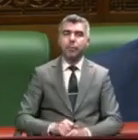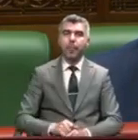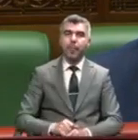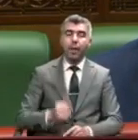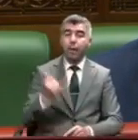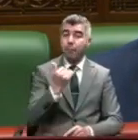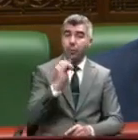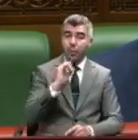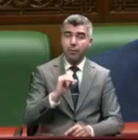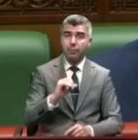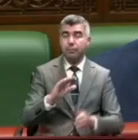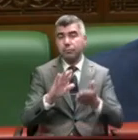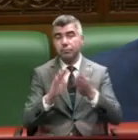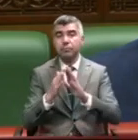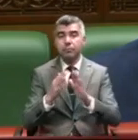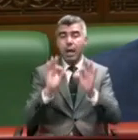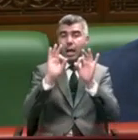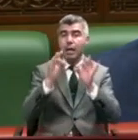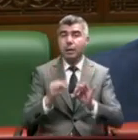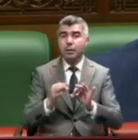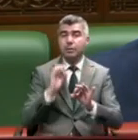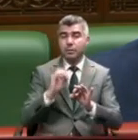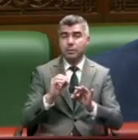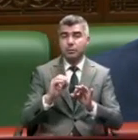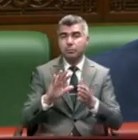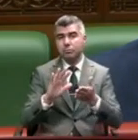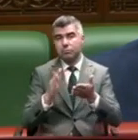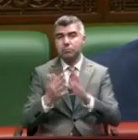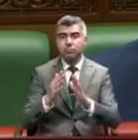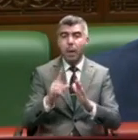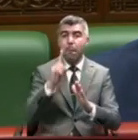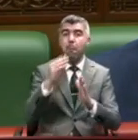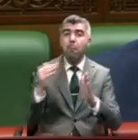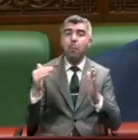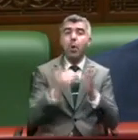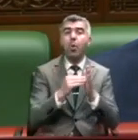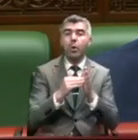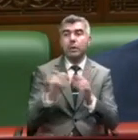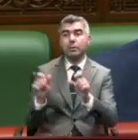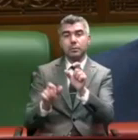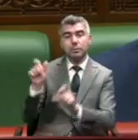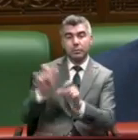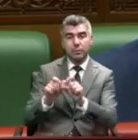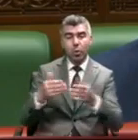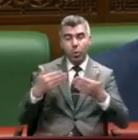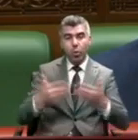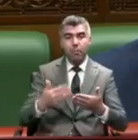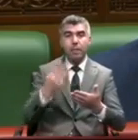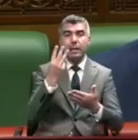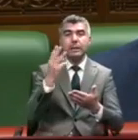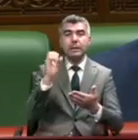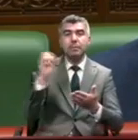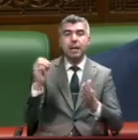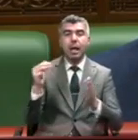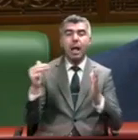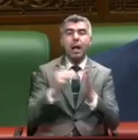راه كانت واحد العدد ديال تقريبا واحد مليون نسمه واليوم 300 الفارطه